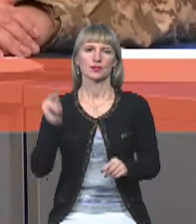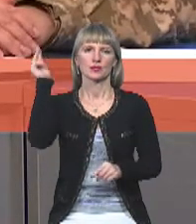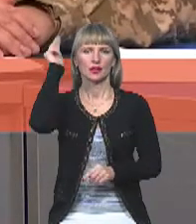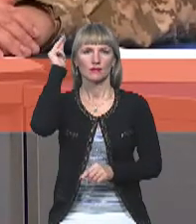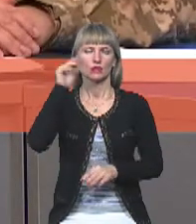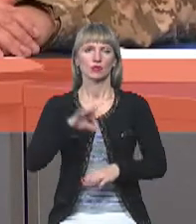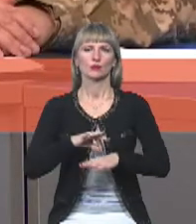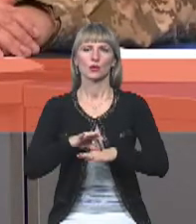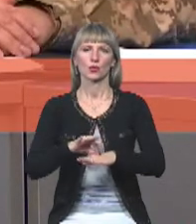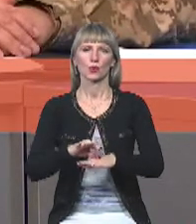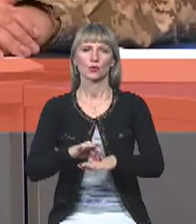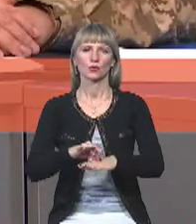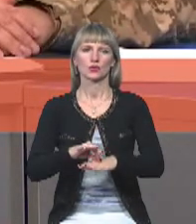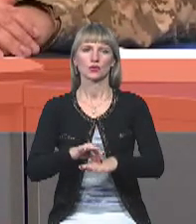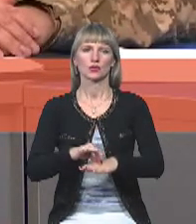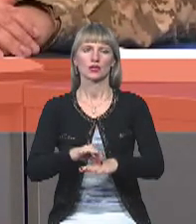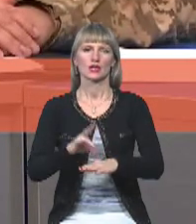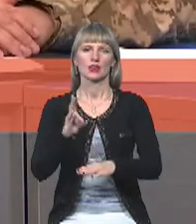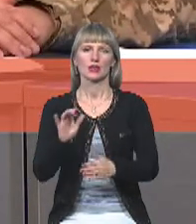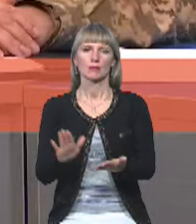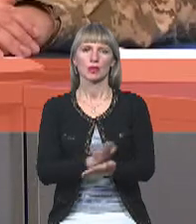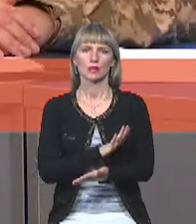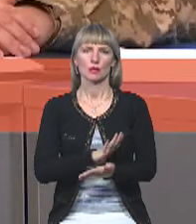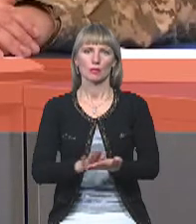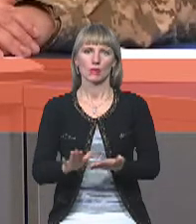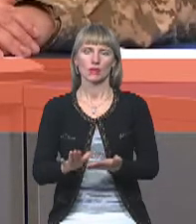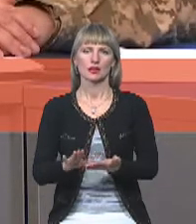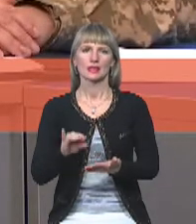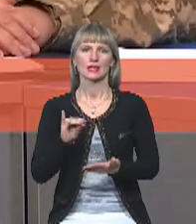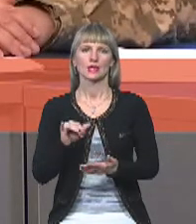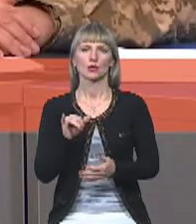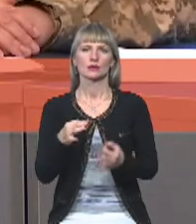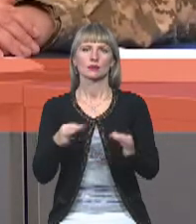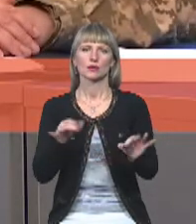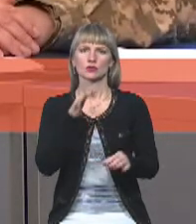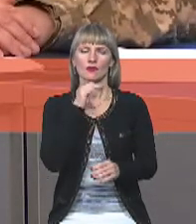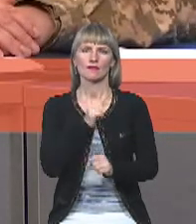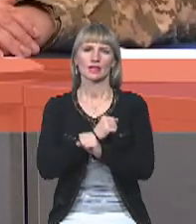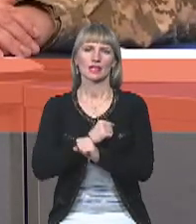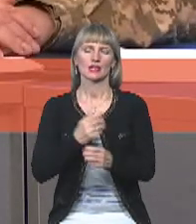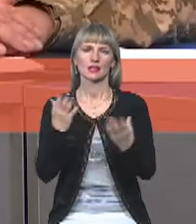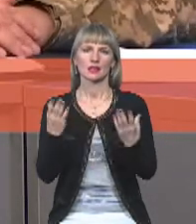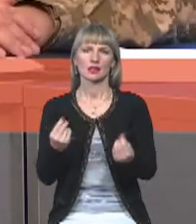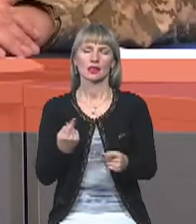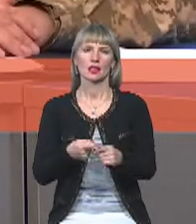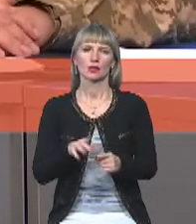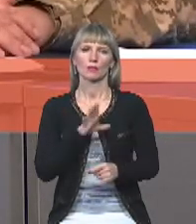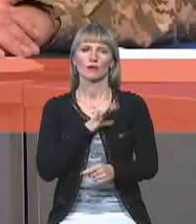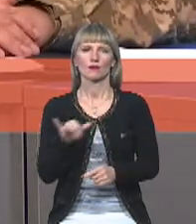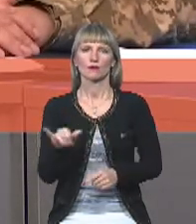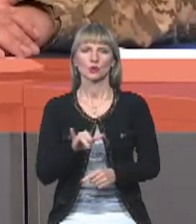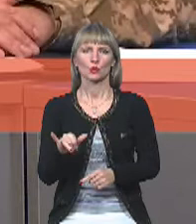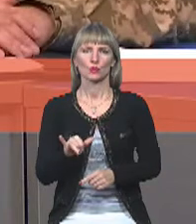навчання проходять на безоплатній основі і, скажімо так, у вільний час, у вихідні дні. Як правило, це буває в